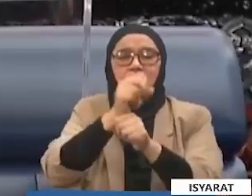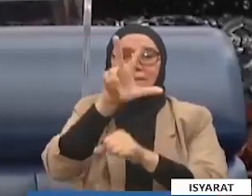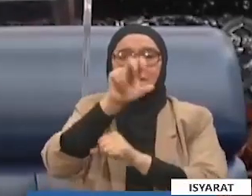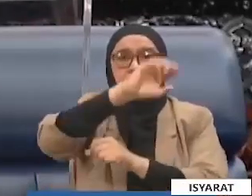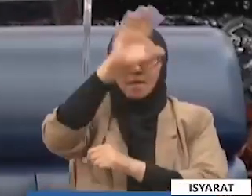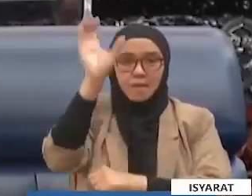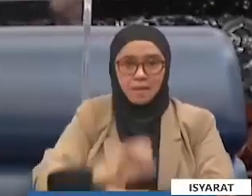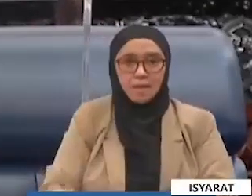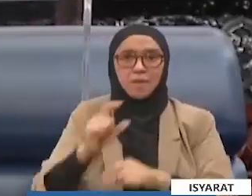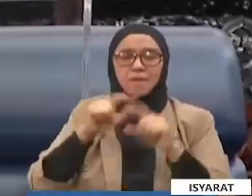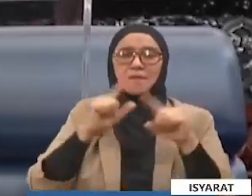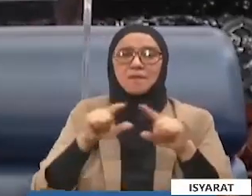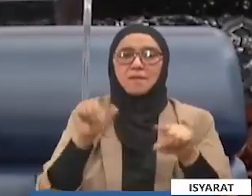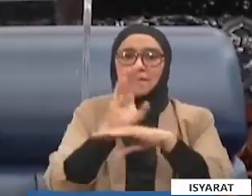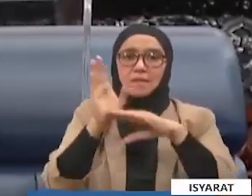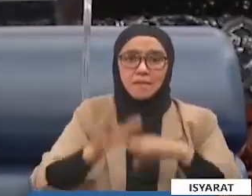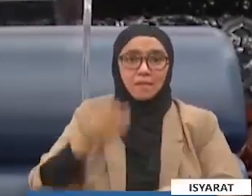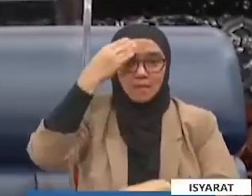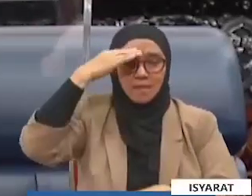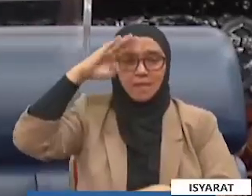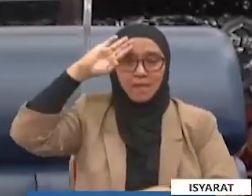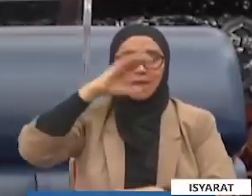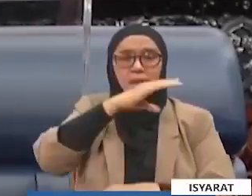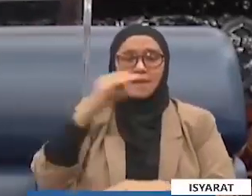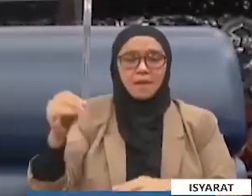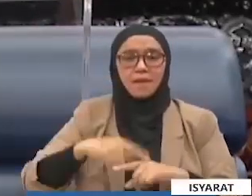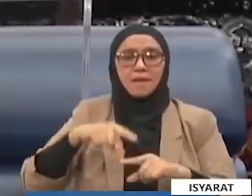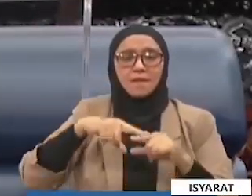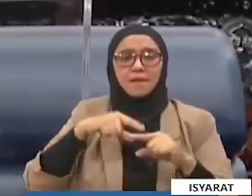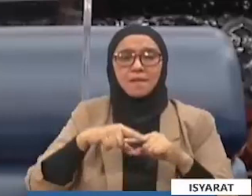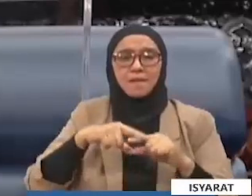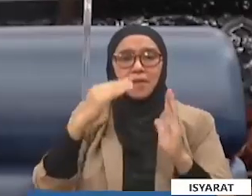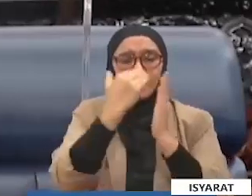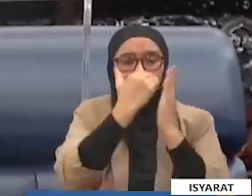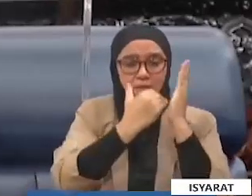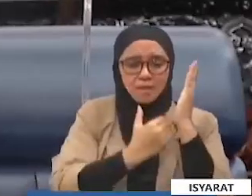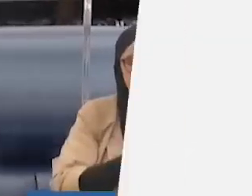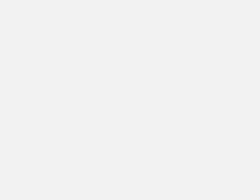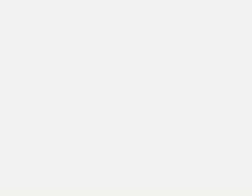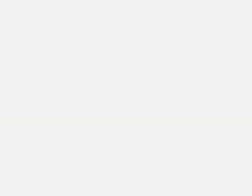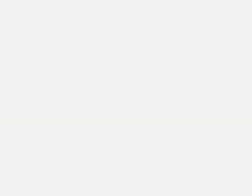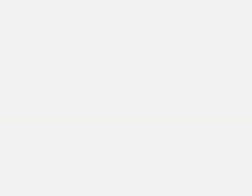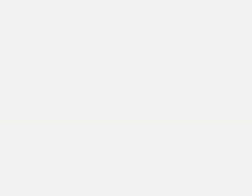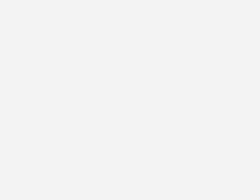kontraktor Bumi Putera, termasuk juga untuk keseluruhan local content 40%. Terima kasih. Kalau disebut